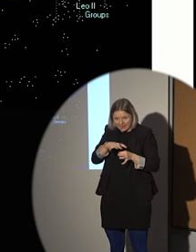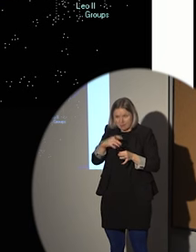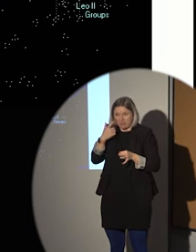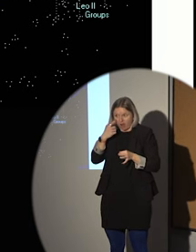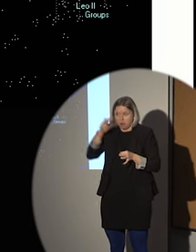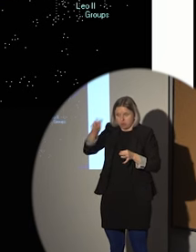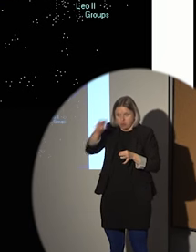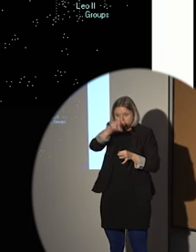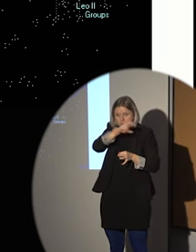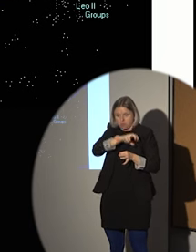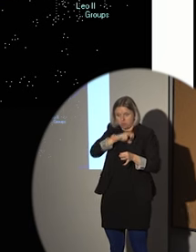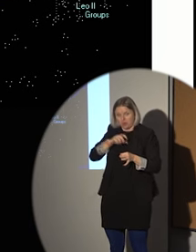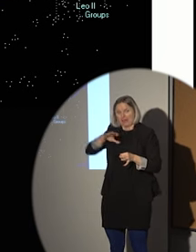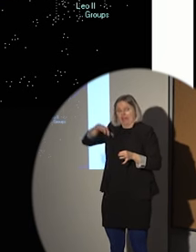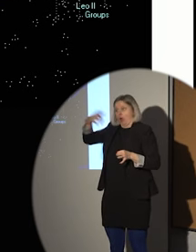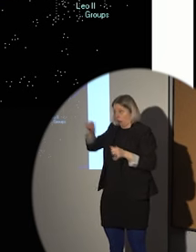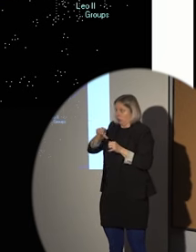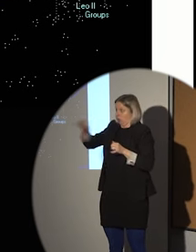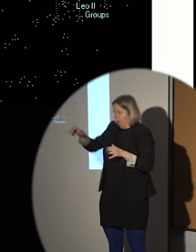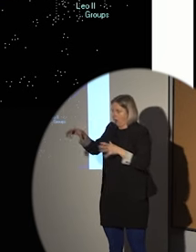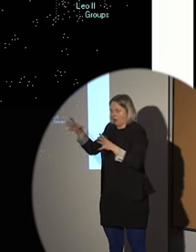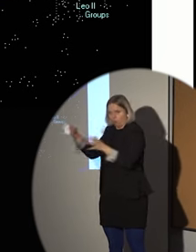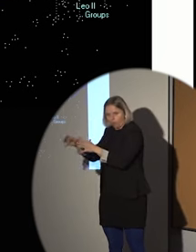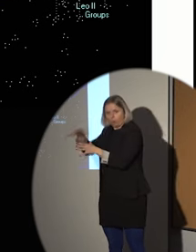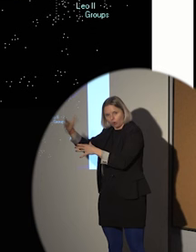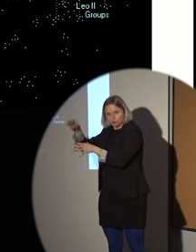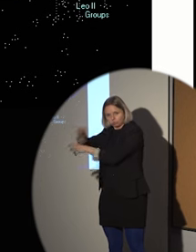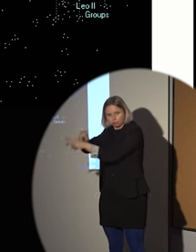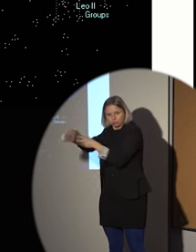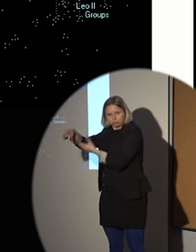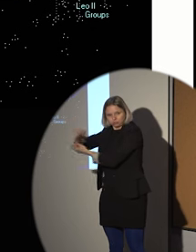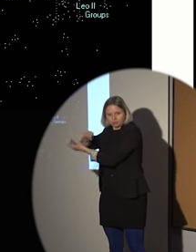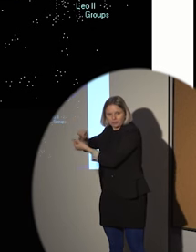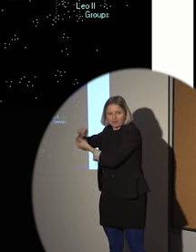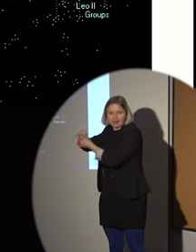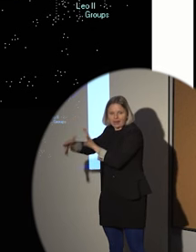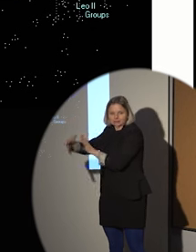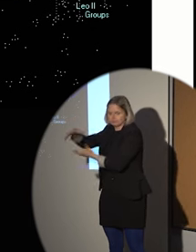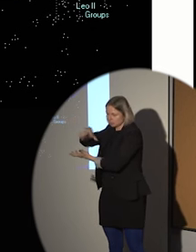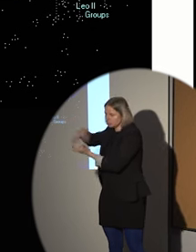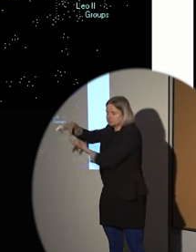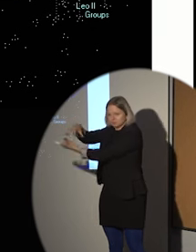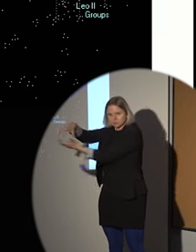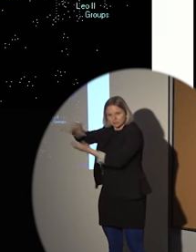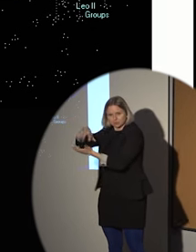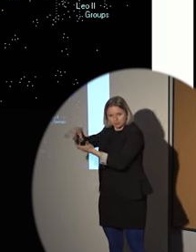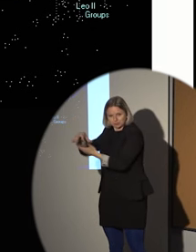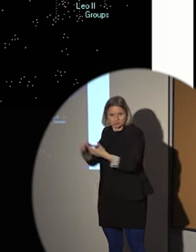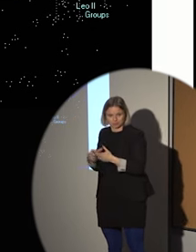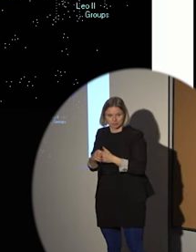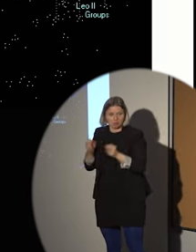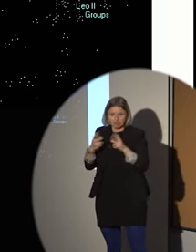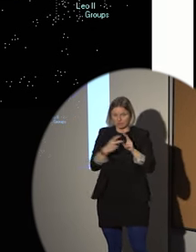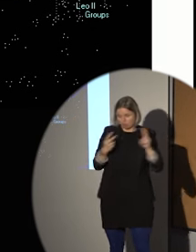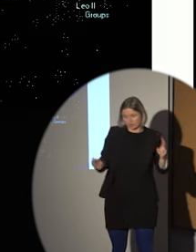galaxies forment des groupes avec plusieurs galaxies qui interagissent les unes avec les autres, un petit peu comme Andromède va nous tomber dessus.